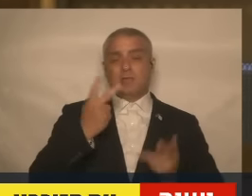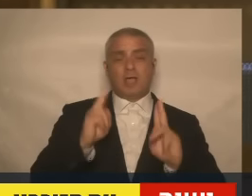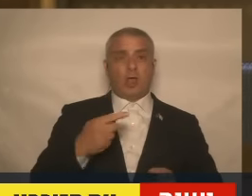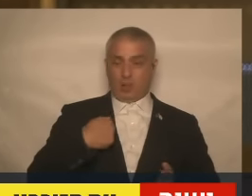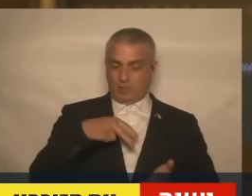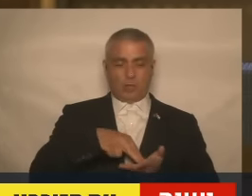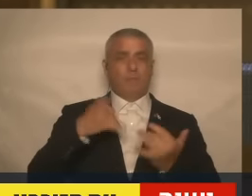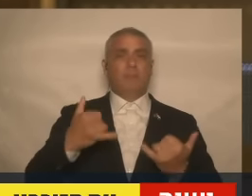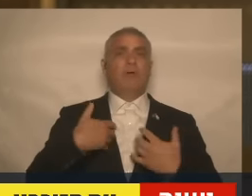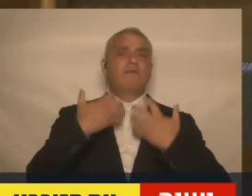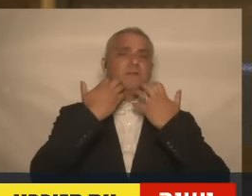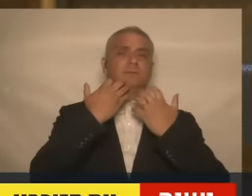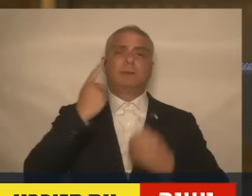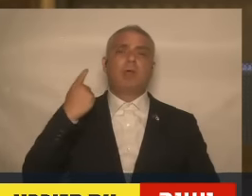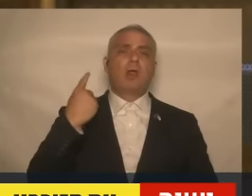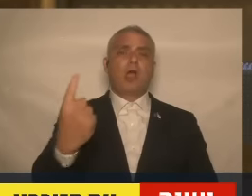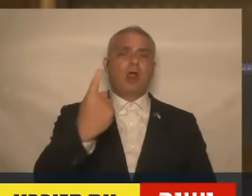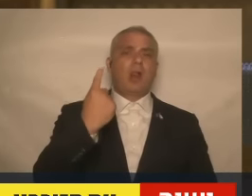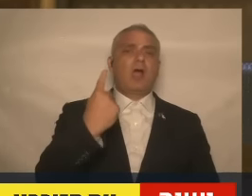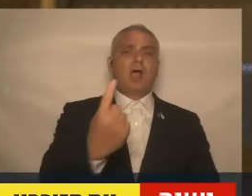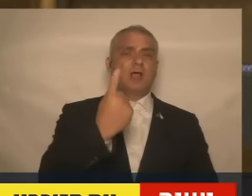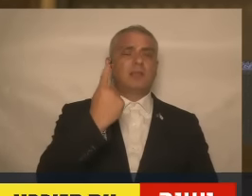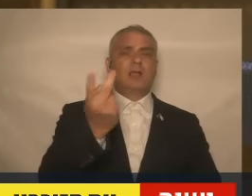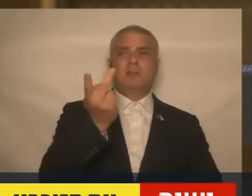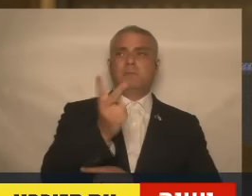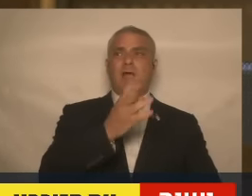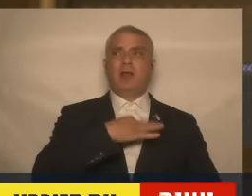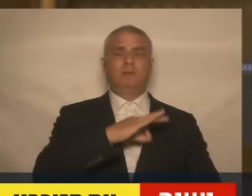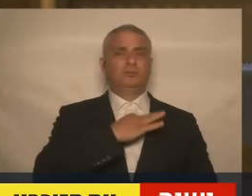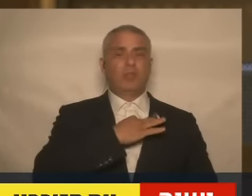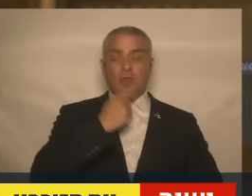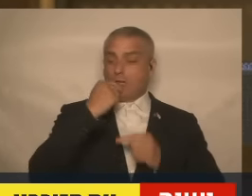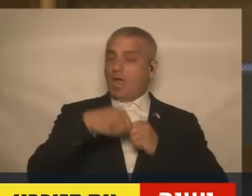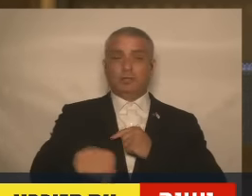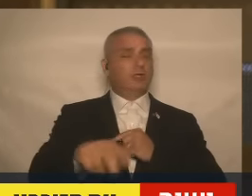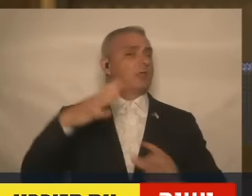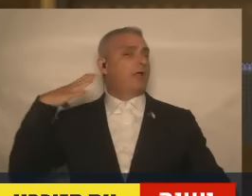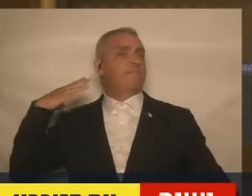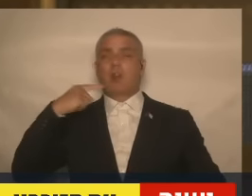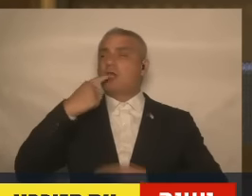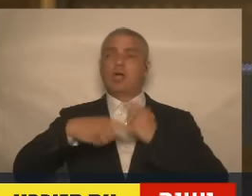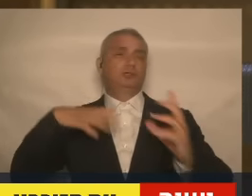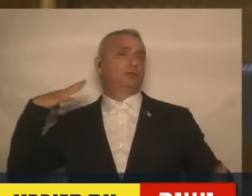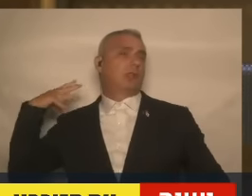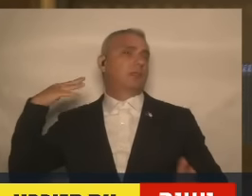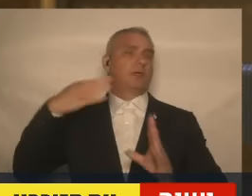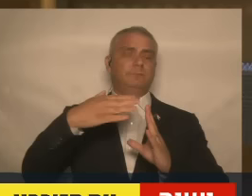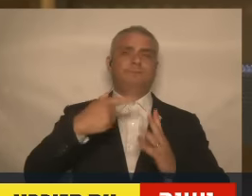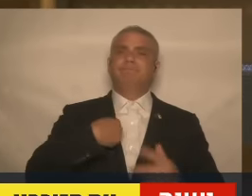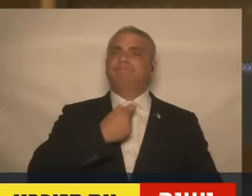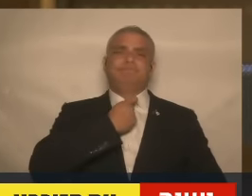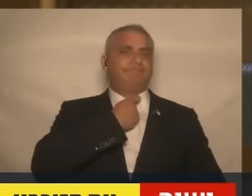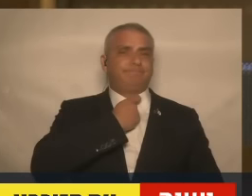עומד כאן הערב ומספר על כל אחת ואחד מחללנו, השנה ולאורך השנים. ובלית